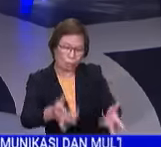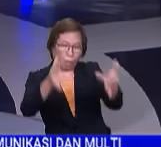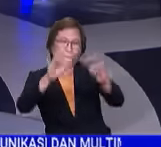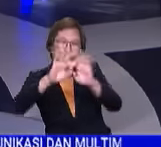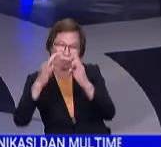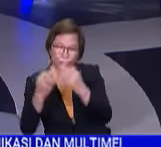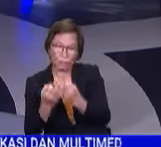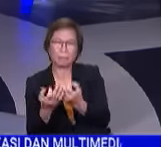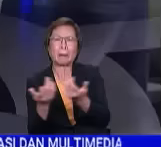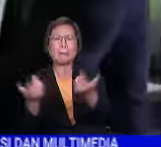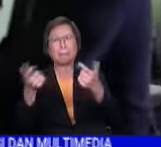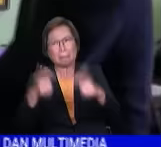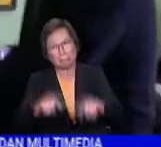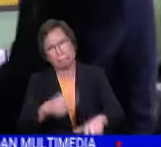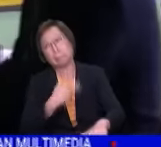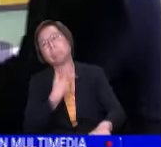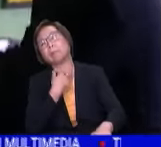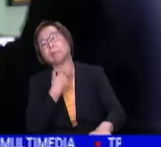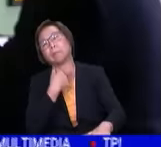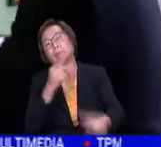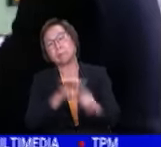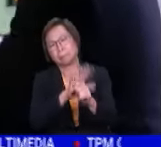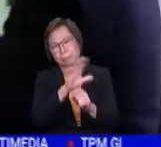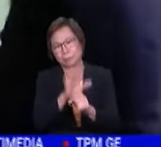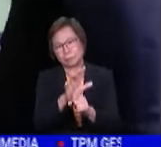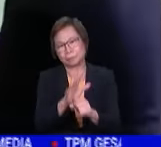keluarga terkesan.